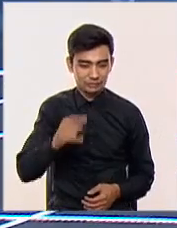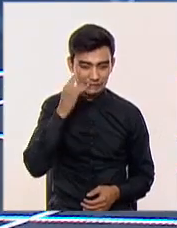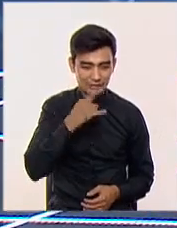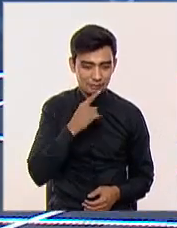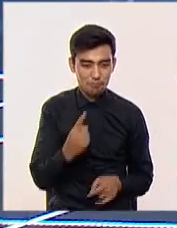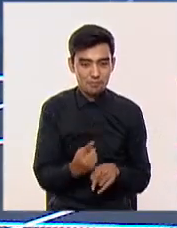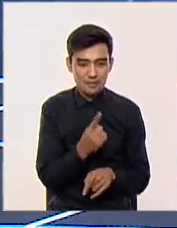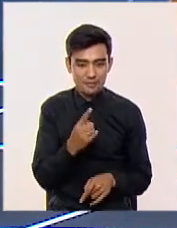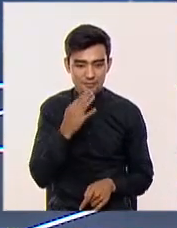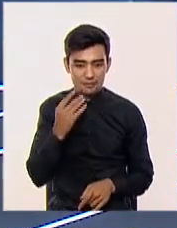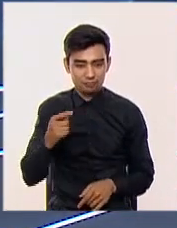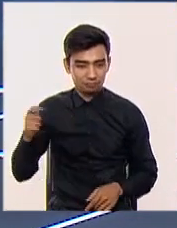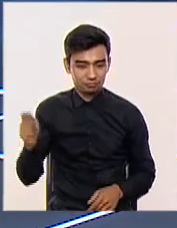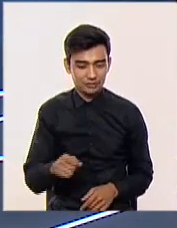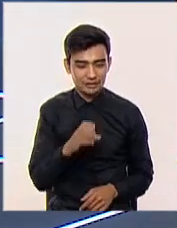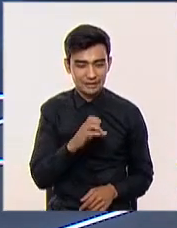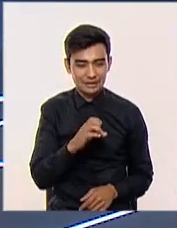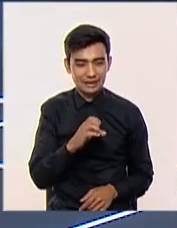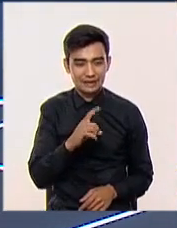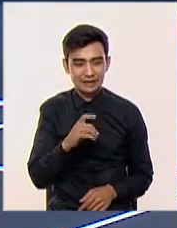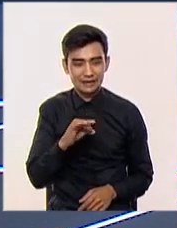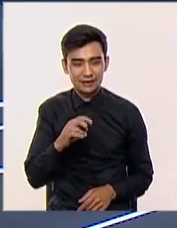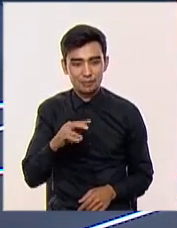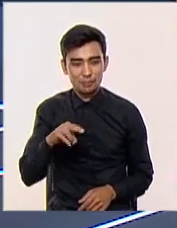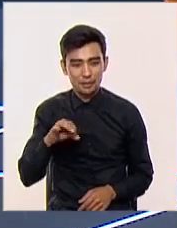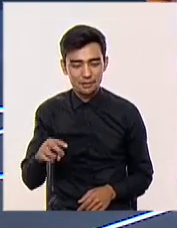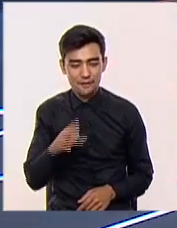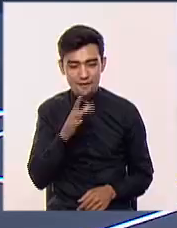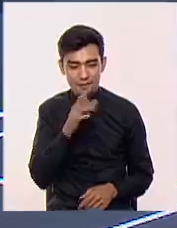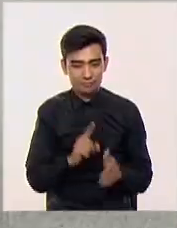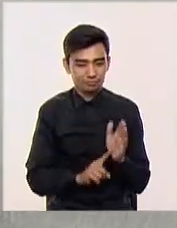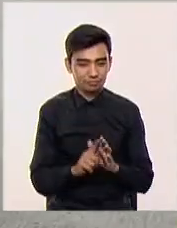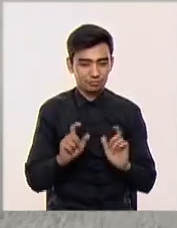это первая зарубежная поездка Си Цзиньпина после начала пандемии.